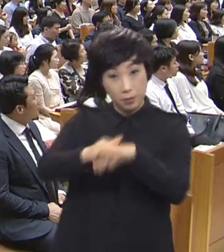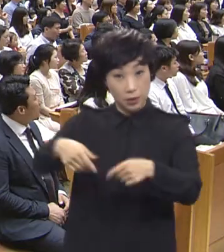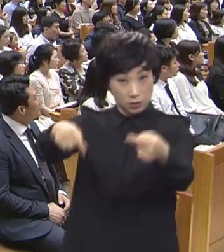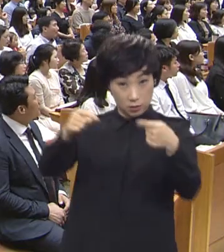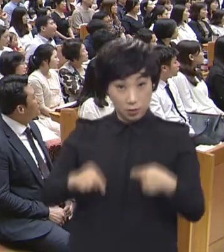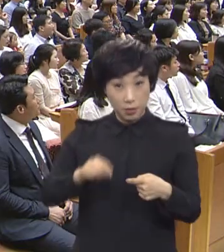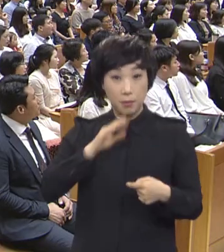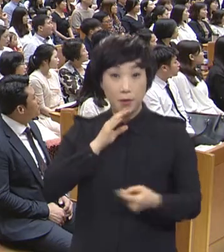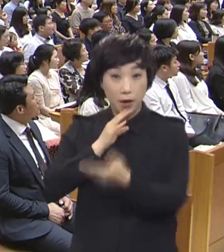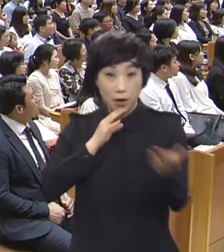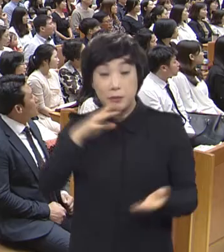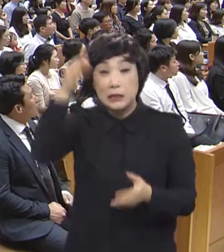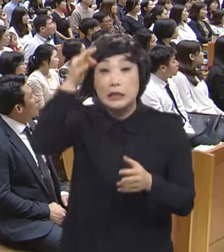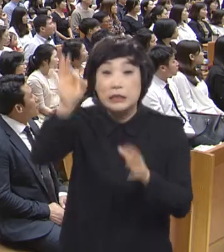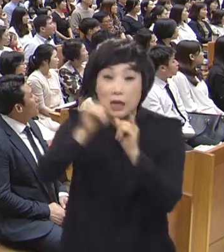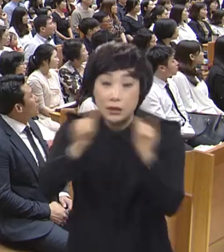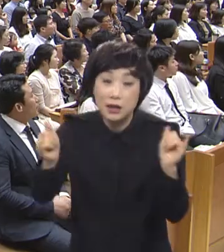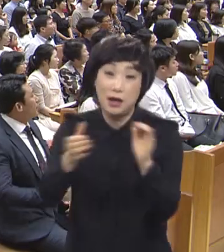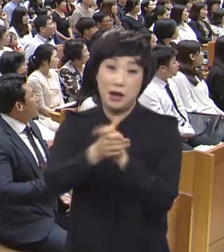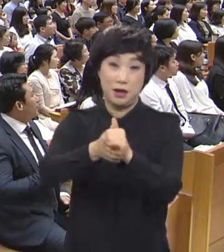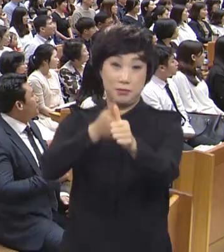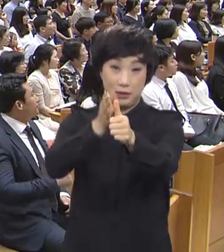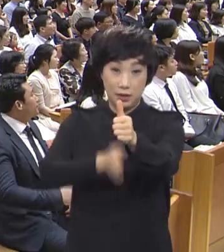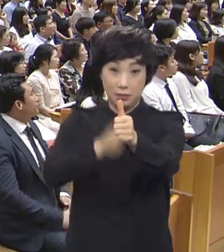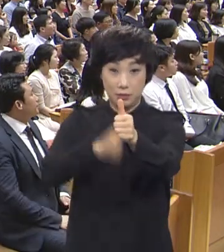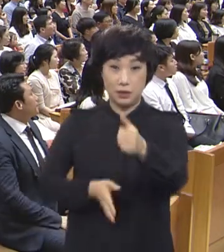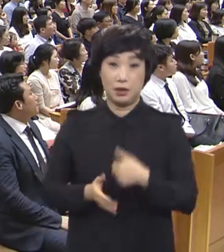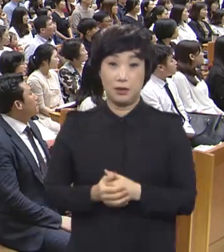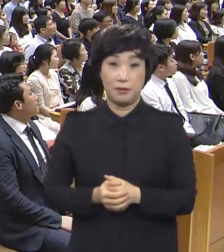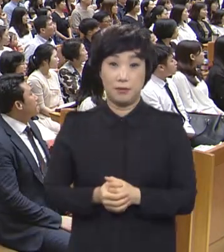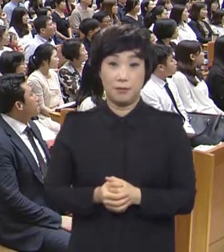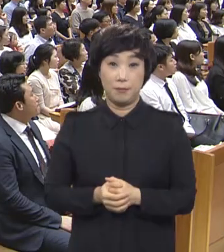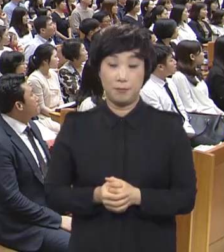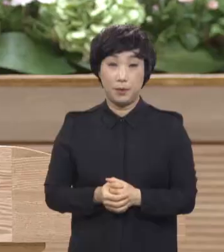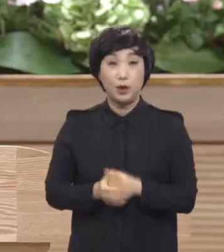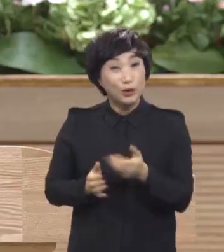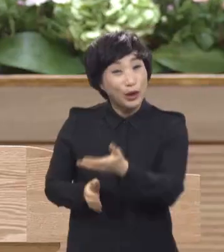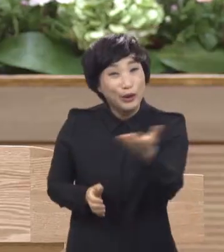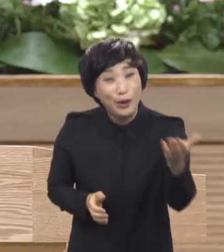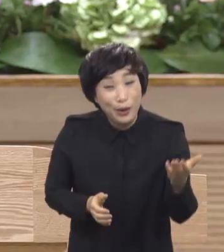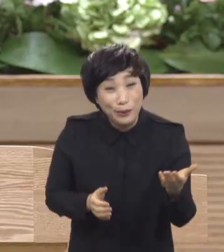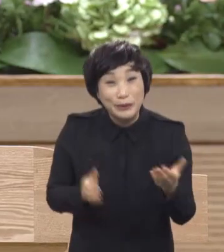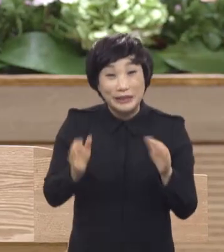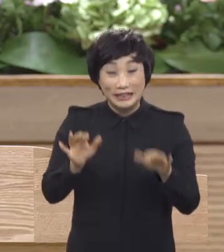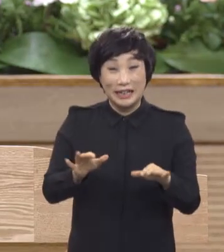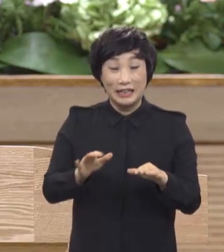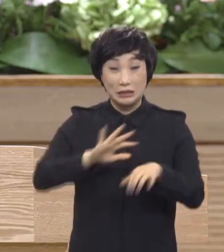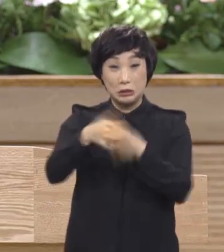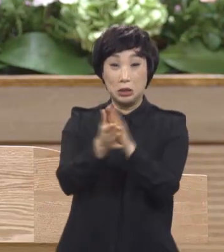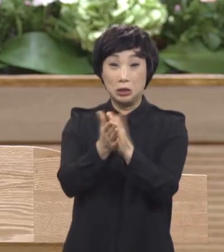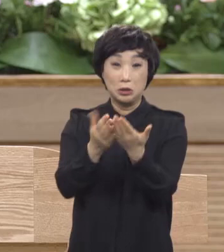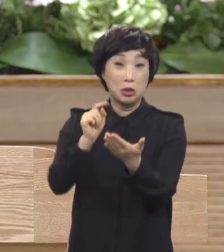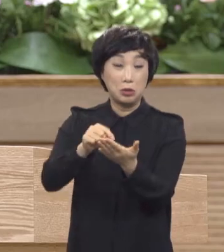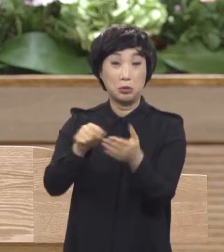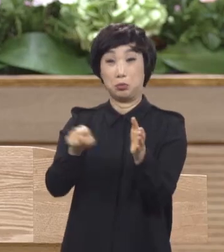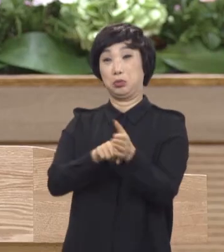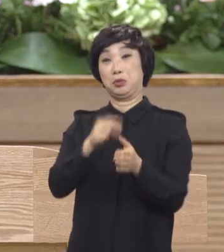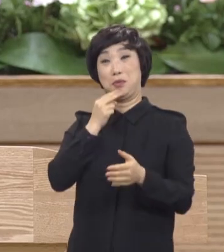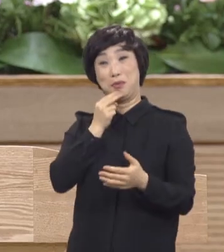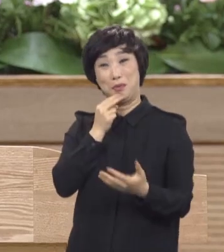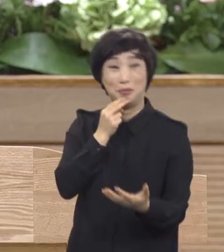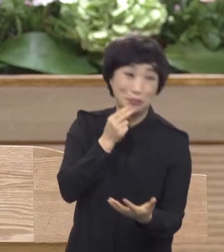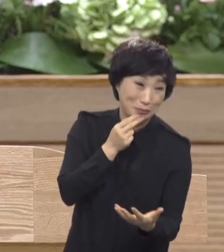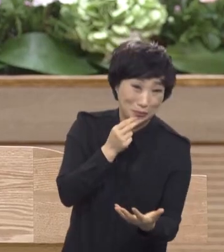인정하는 사람 하면 합시다 그런데 어찌해서 우리는 성경에 대해서 믿지 않고